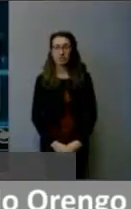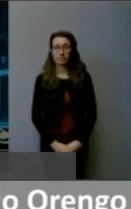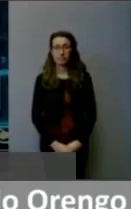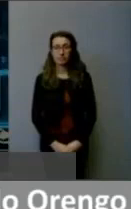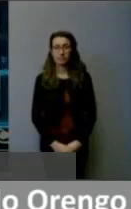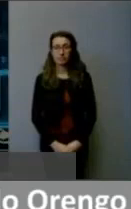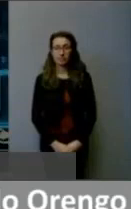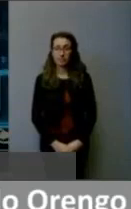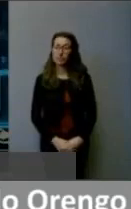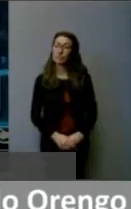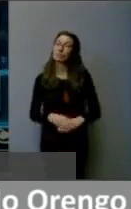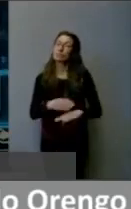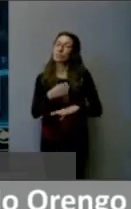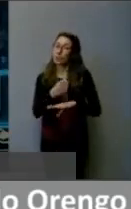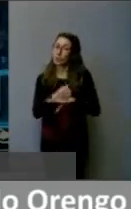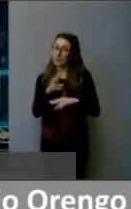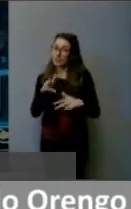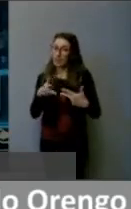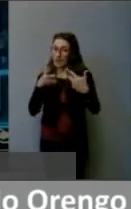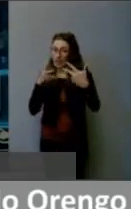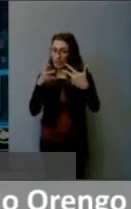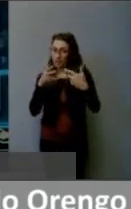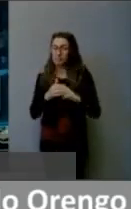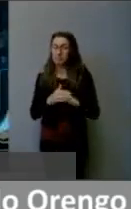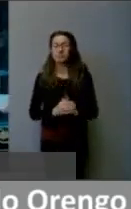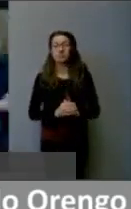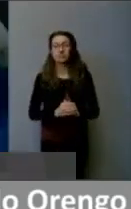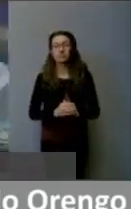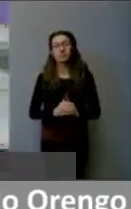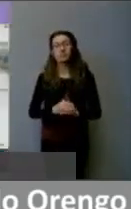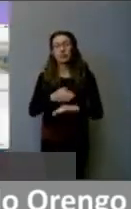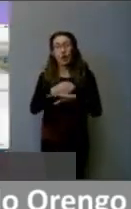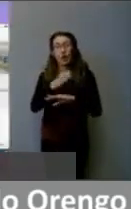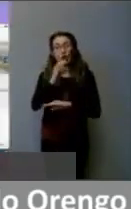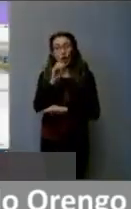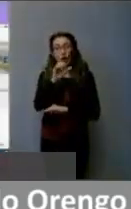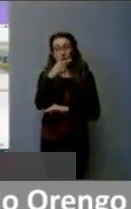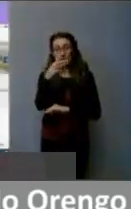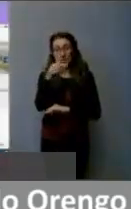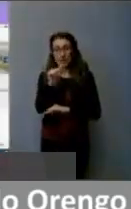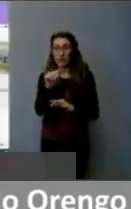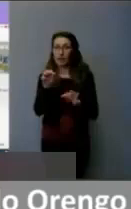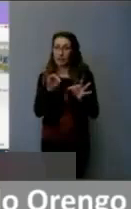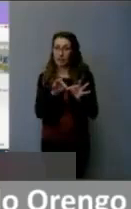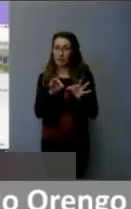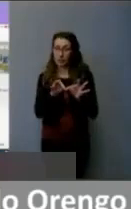Prego, consiglieri collegati da remoto, per la votazione. Consigliere Costa. Favorevole.